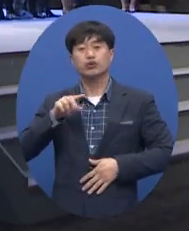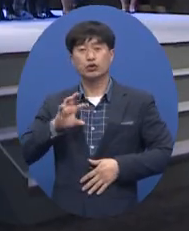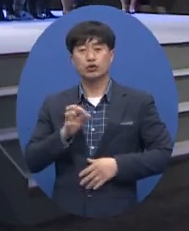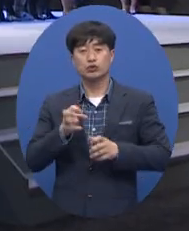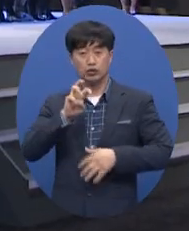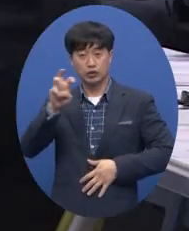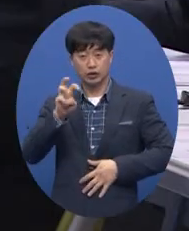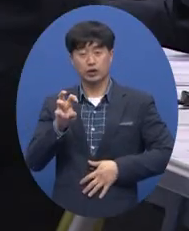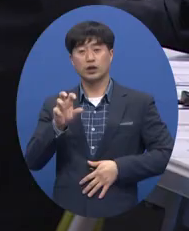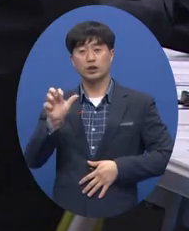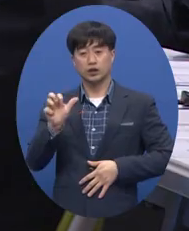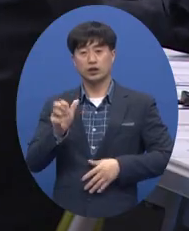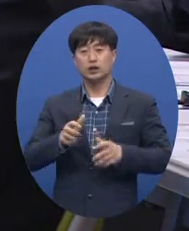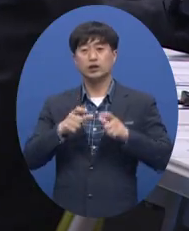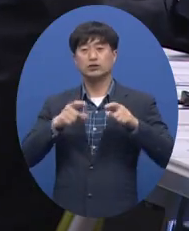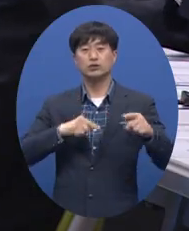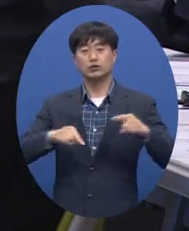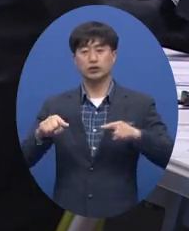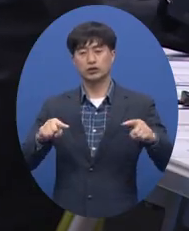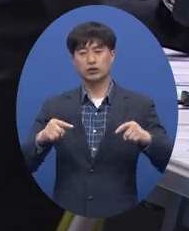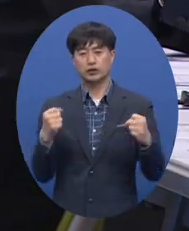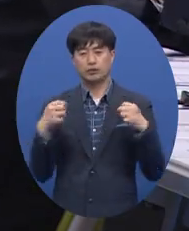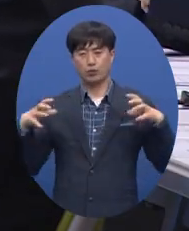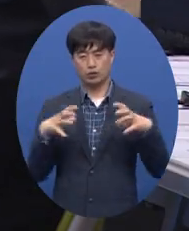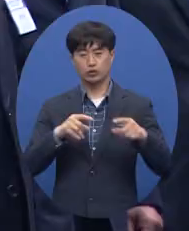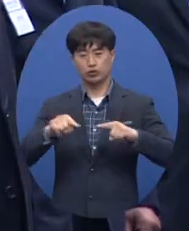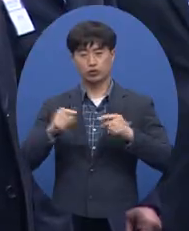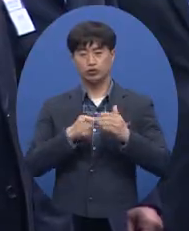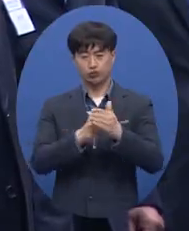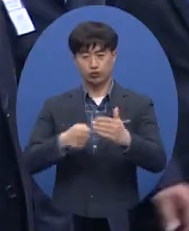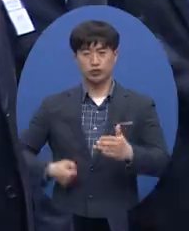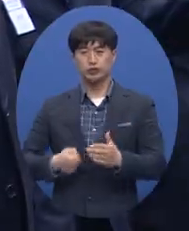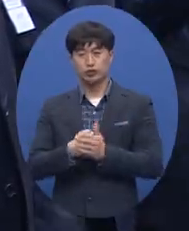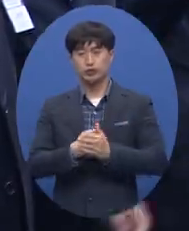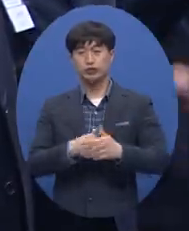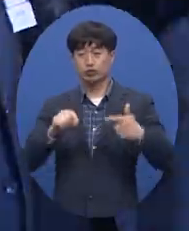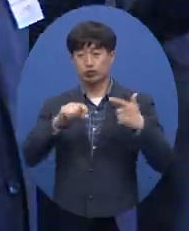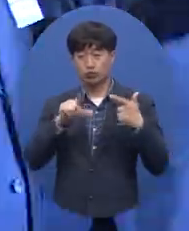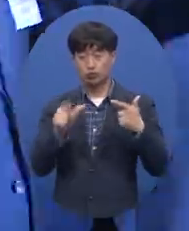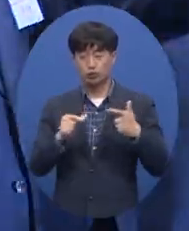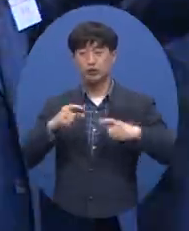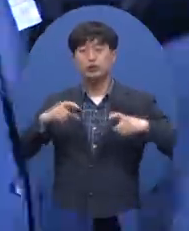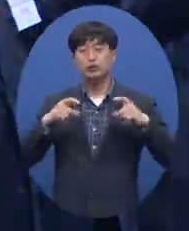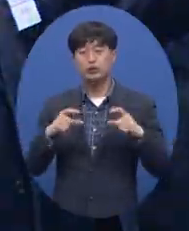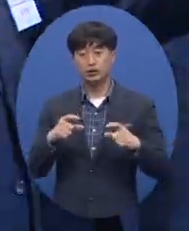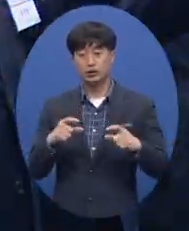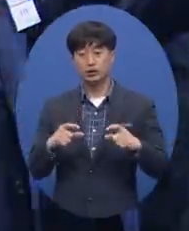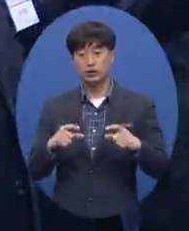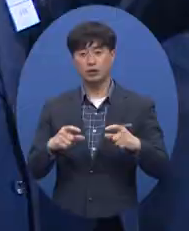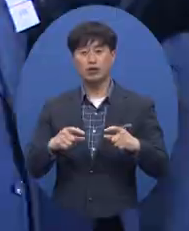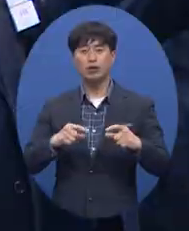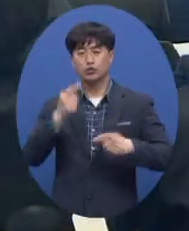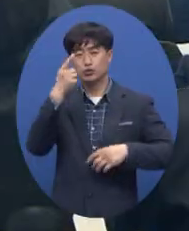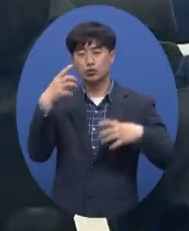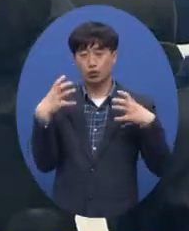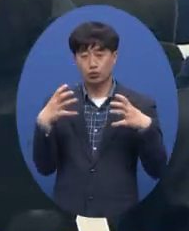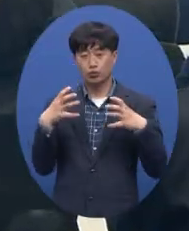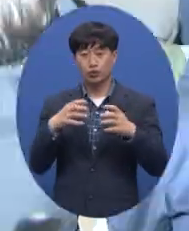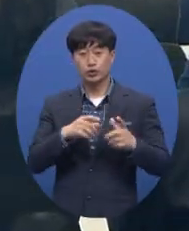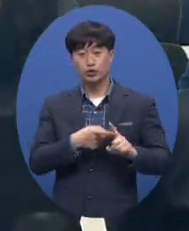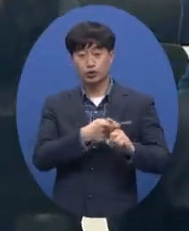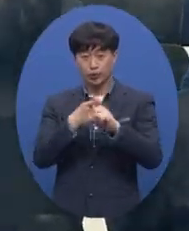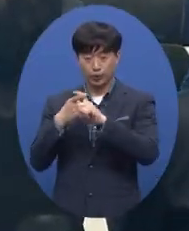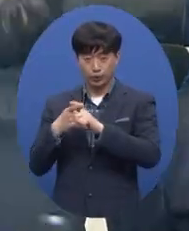지역별 힘을 합쳐 정책을 추진키로 했습니다 4 aa 에 여러 6월경